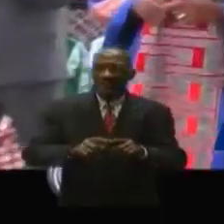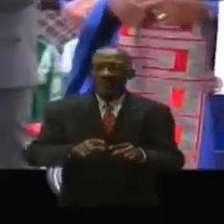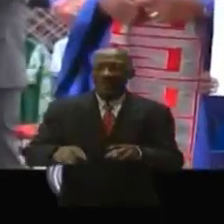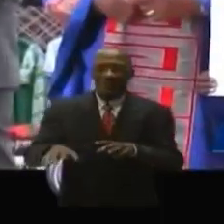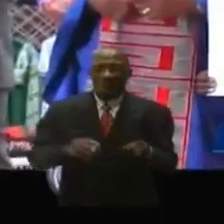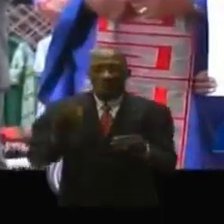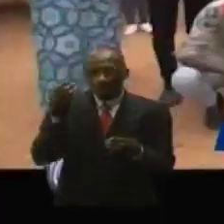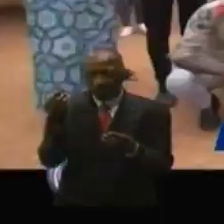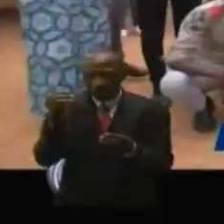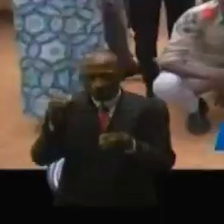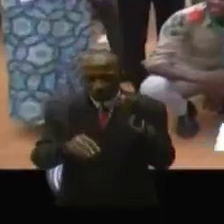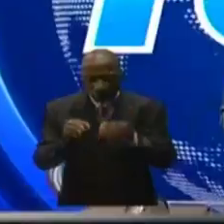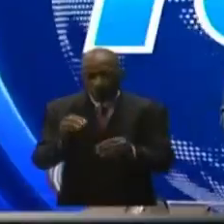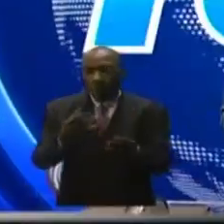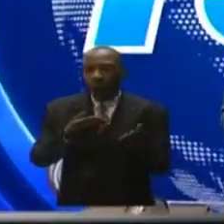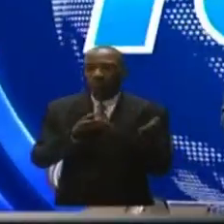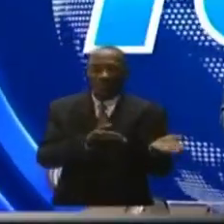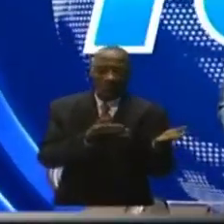culture de la paix.